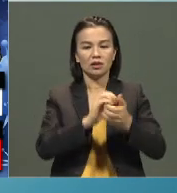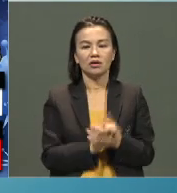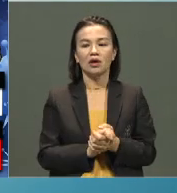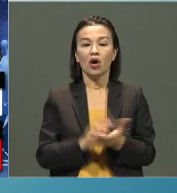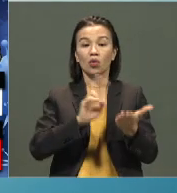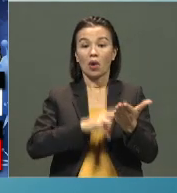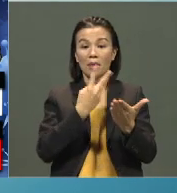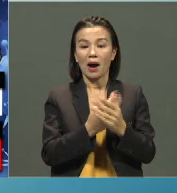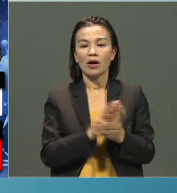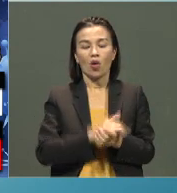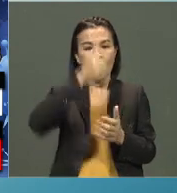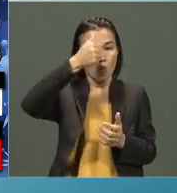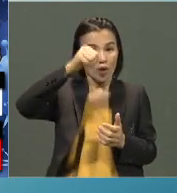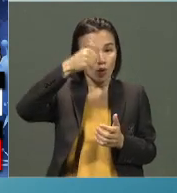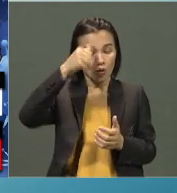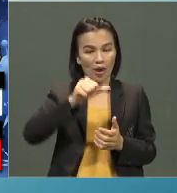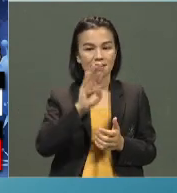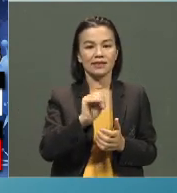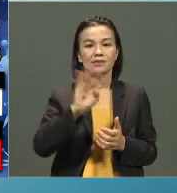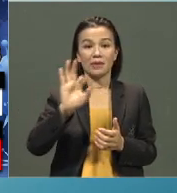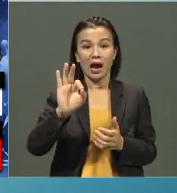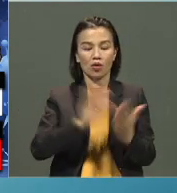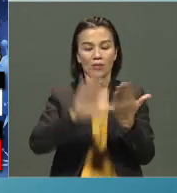ภายในประเทศนะครับซึ่งไม่มีรายงานเลยนะครับก็ขอให้พวกเราช่วยกันให้ได้นานที่สุดเท่าที่จะนานได้นะครับนี่คือความสำเร็จที่คนไทยทุกคนร่วมมือกันจนกระทั่งเราได้ตัวเลข49วันนะครับตามมารายละเอียดของ